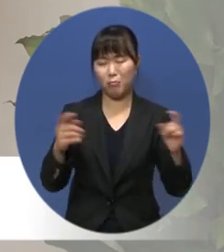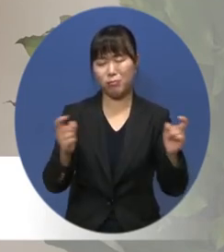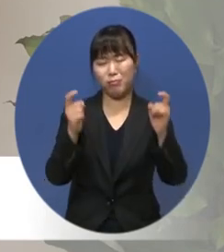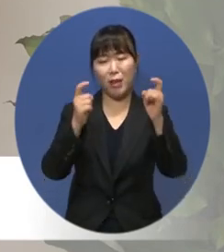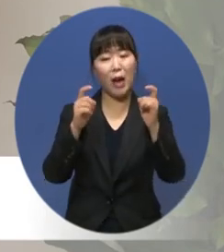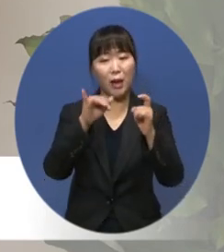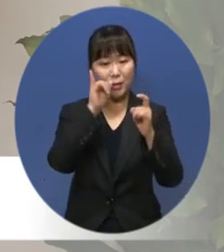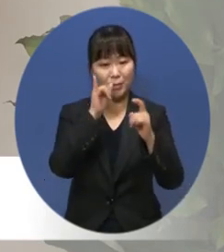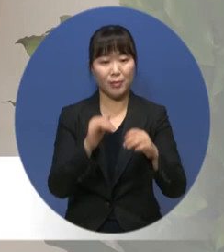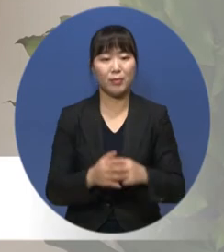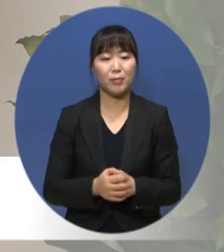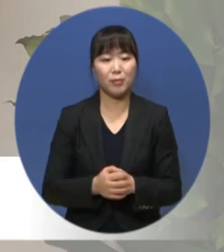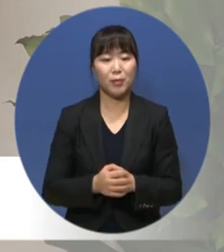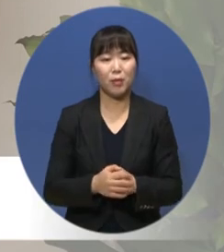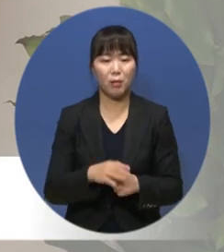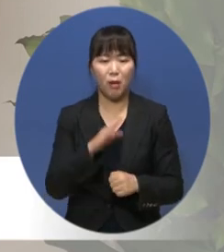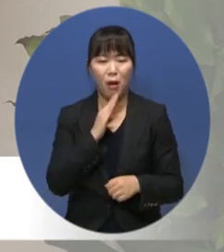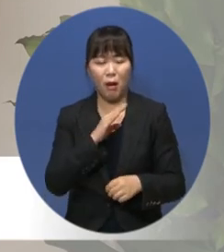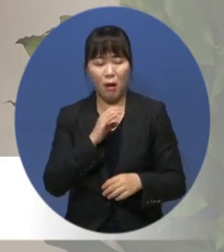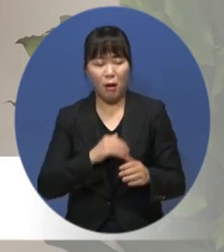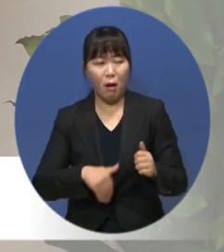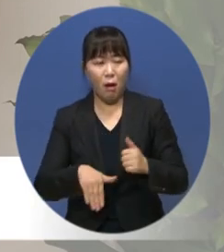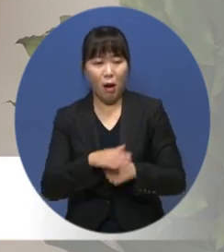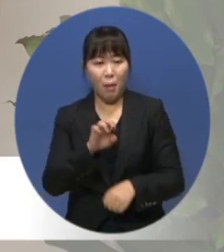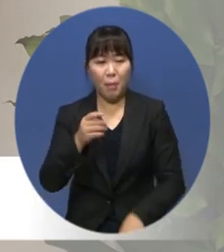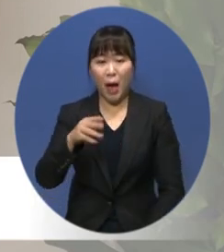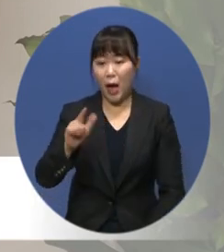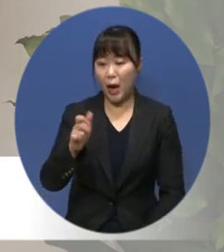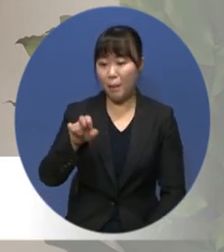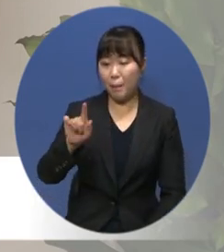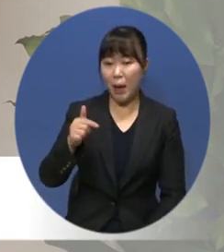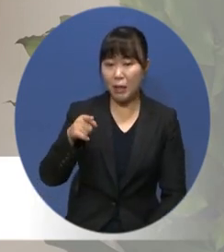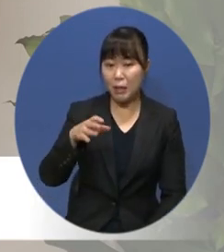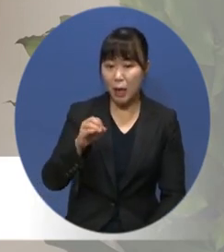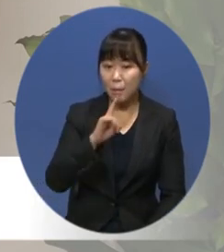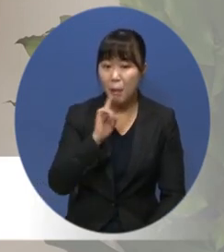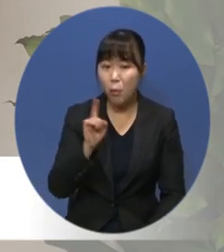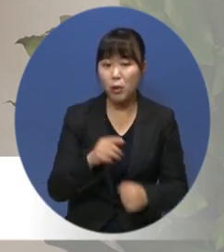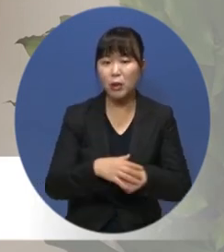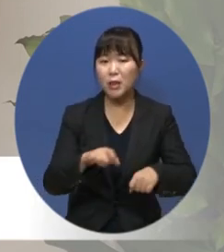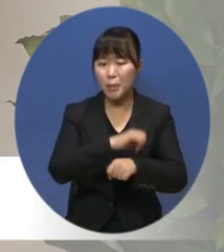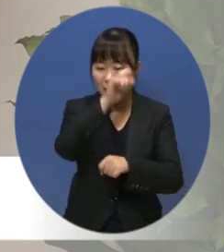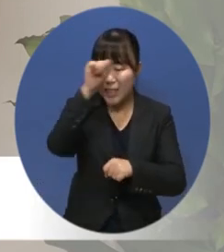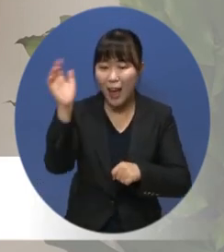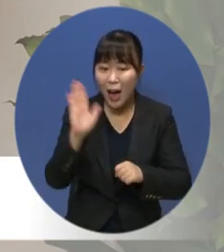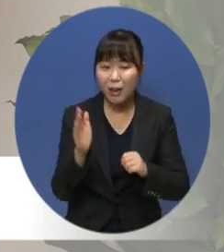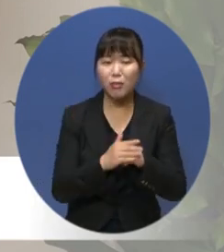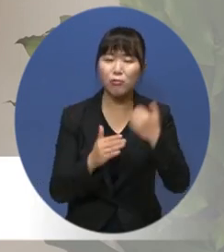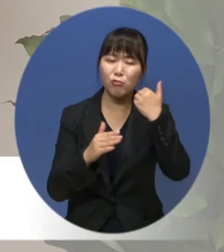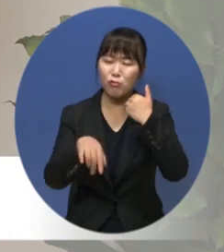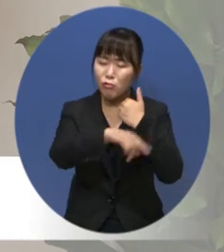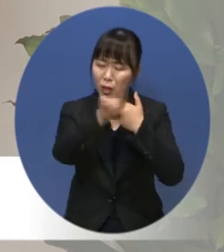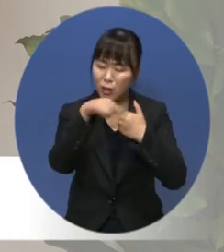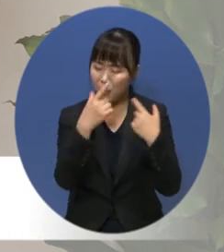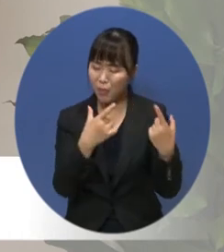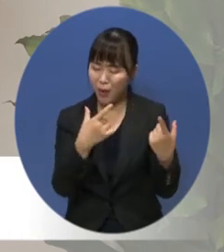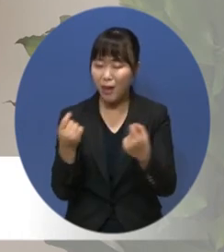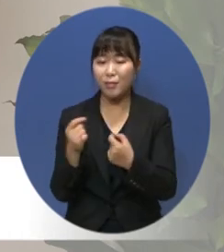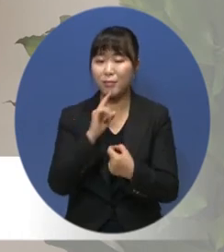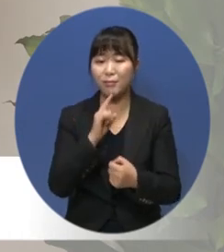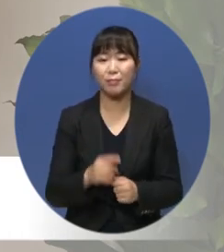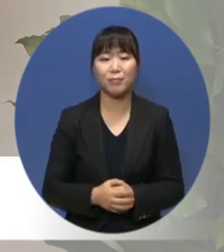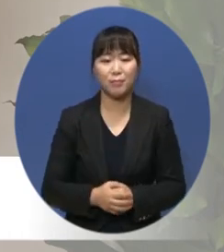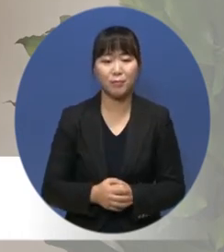벌이는데 하난 만장 큰 않은 많은 특별한 인생이 아니라 너무 에게나 해당 맞는 말이라